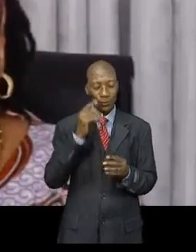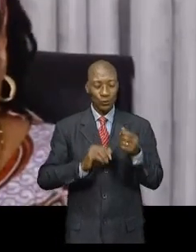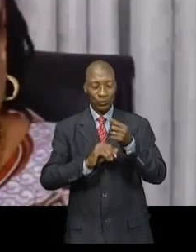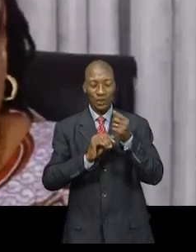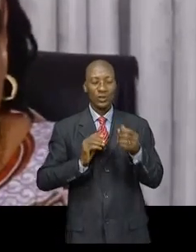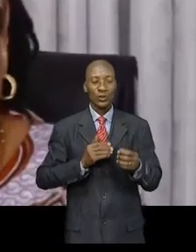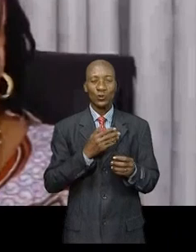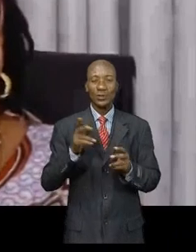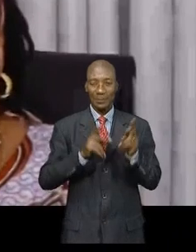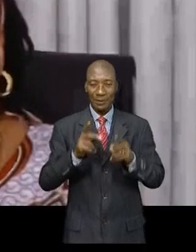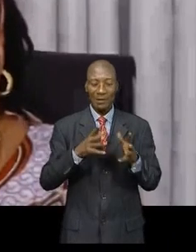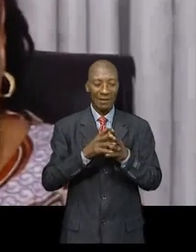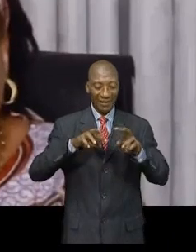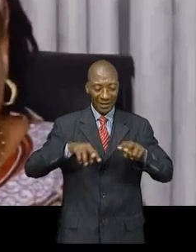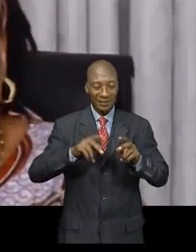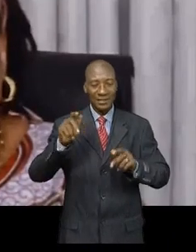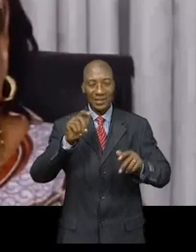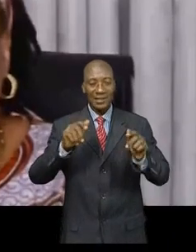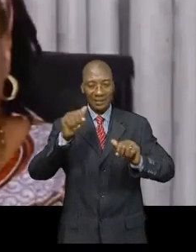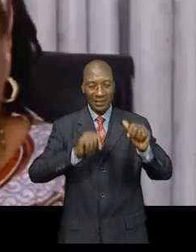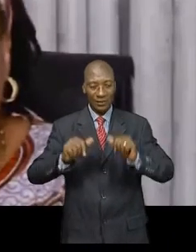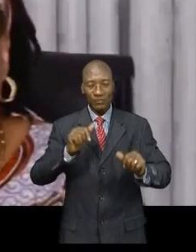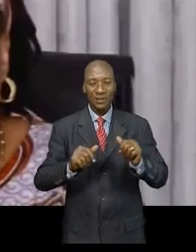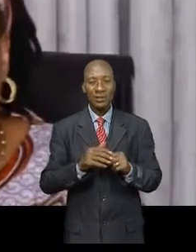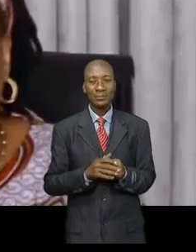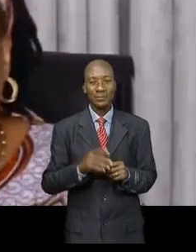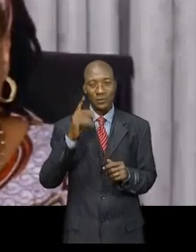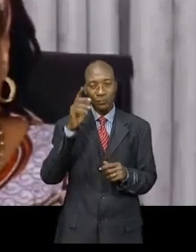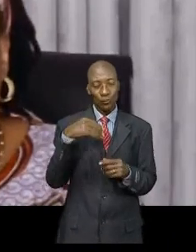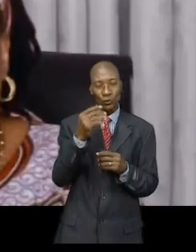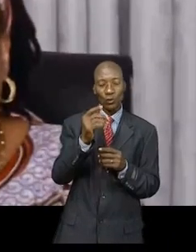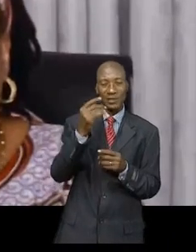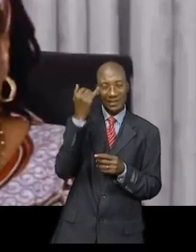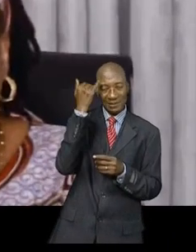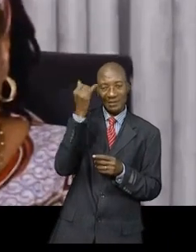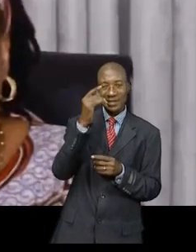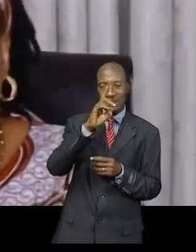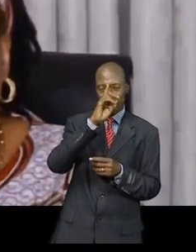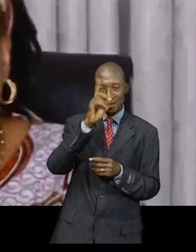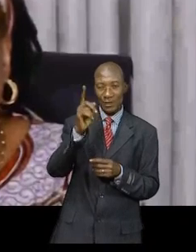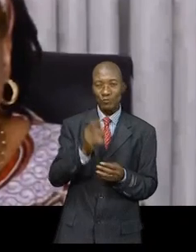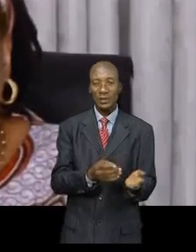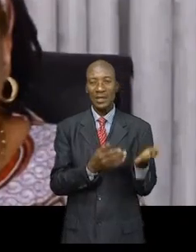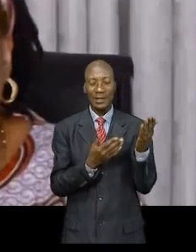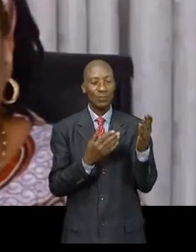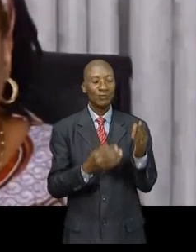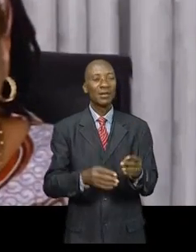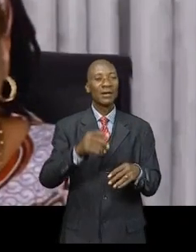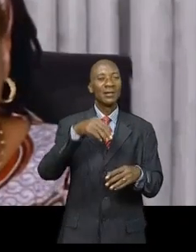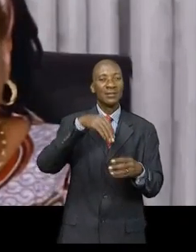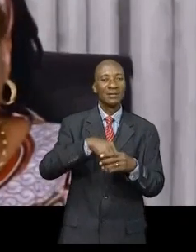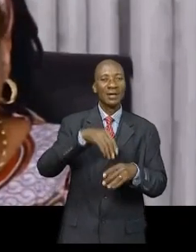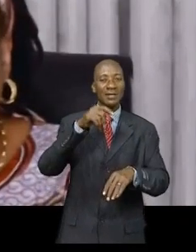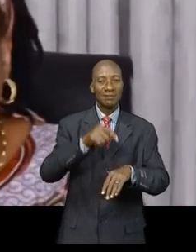la recherche artistique, afin de lui donner une image intellectuelle noble en cette période où